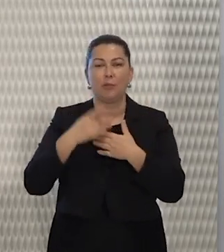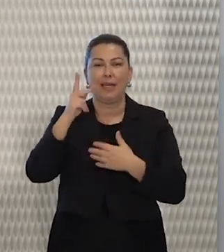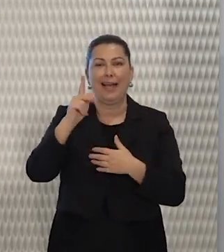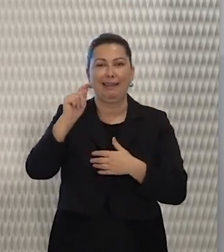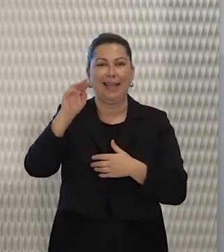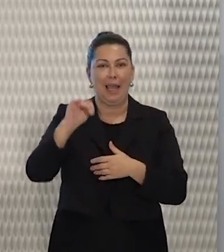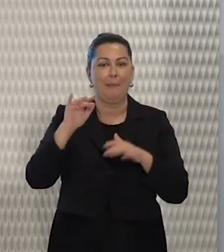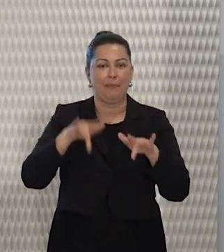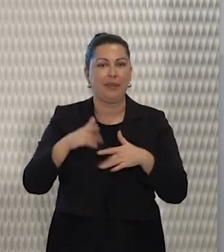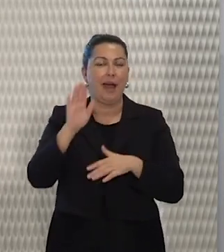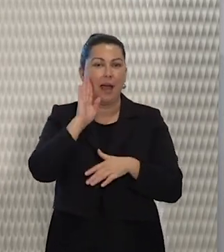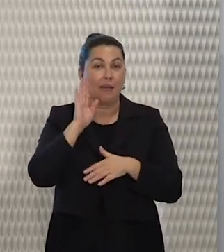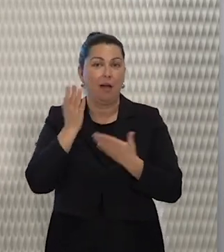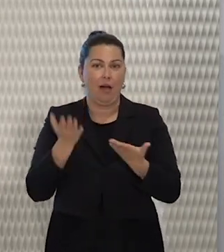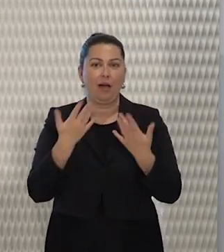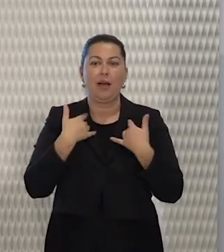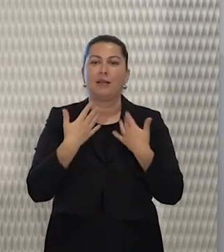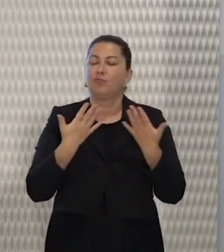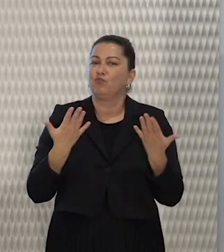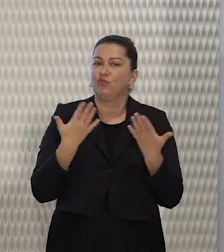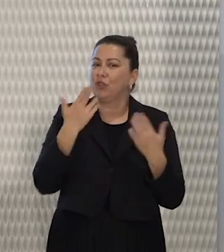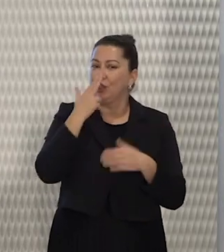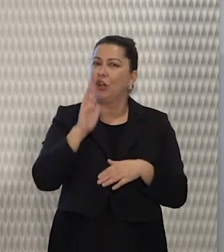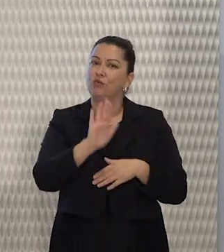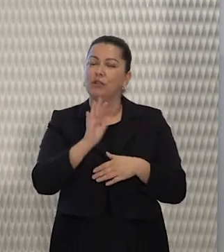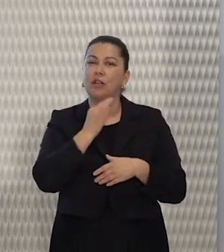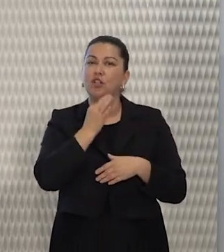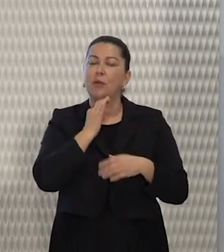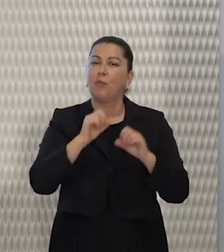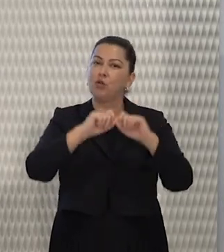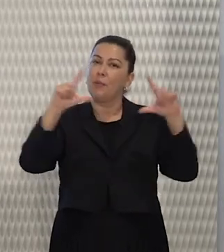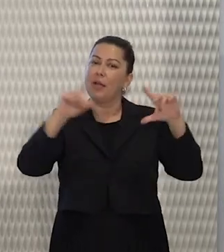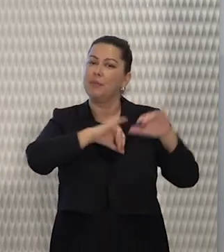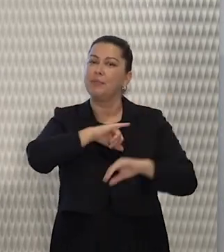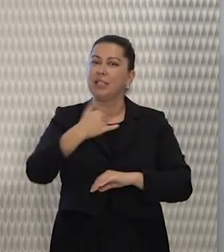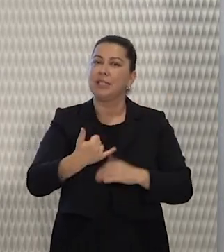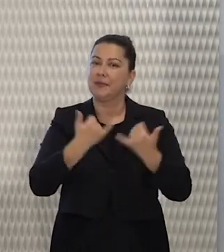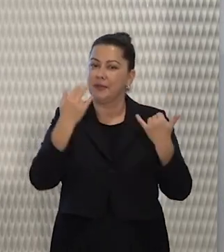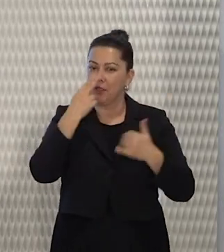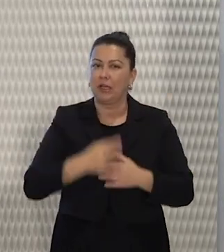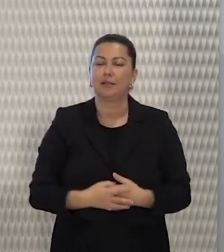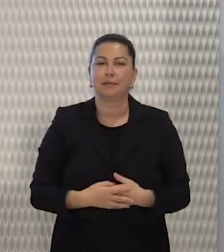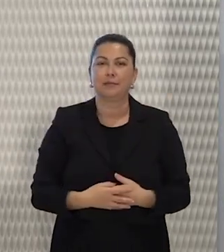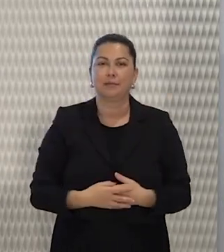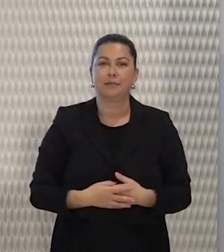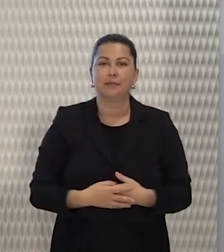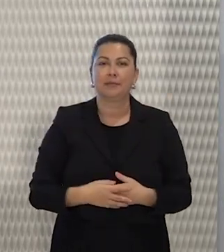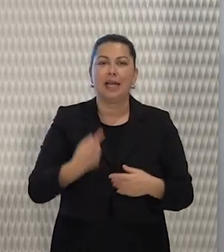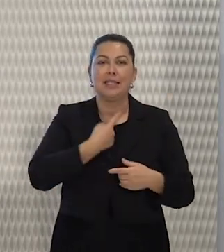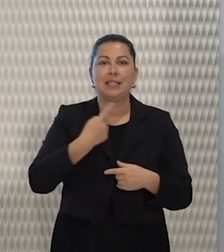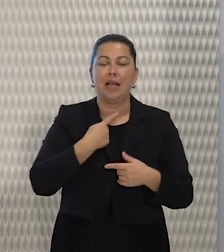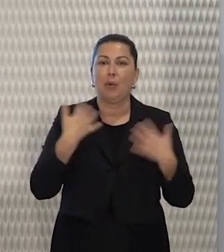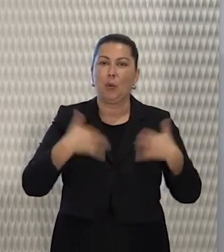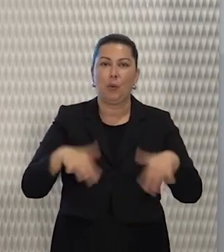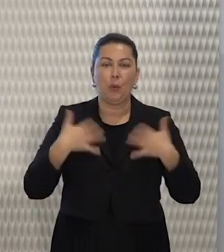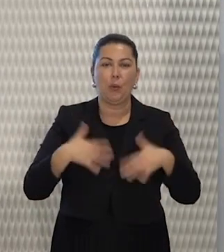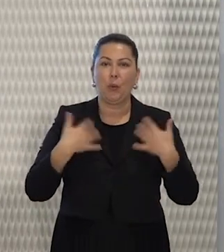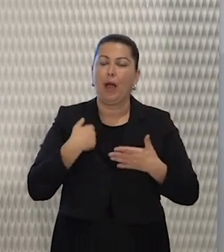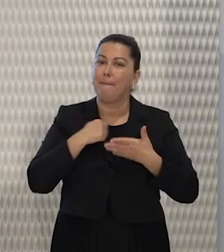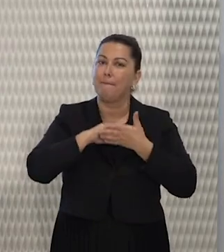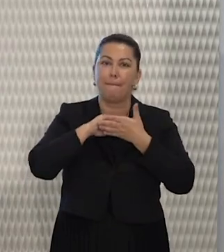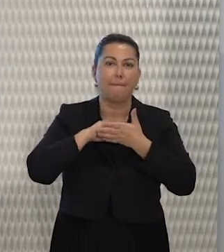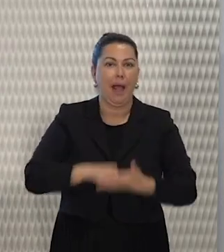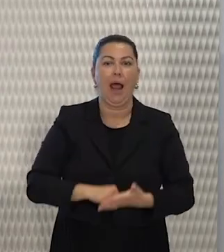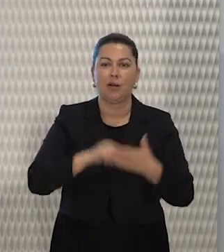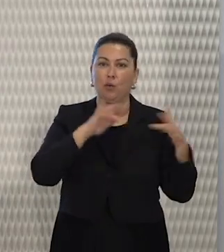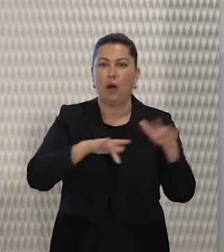schon gehört haben. Wie ist so Ihr Stimmungsbild bisher? Ich bin immer schwer beeindruckt, was hier bei KTM so